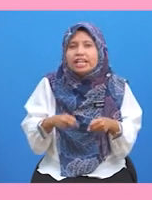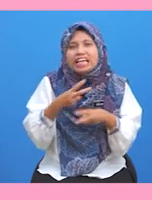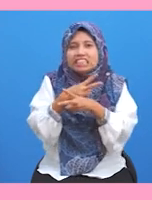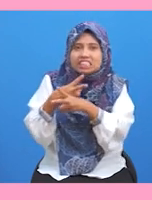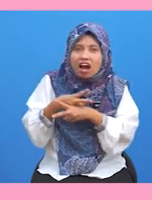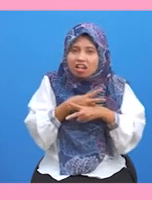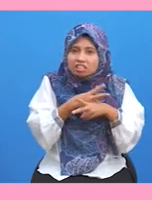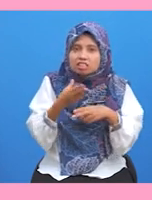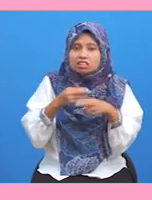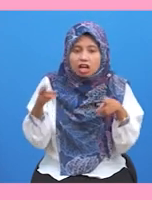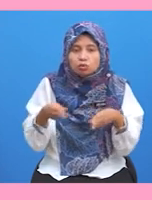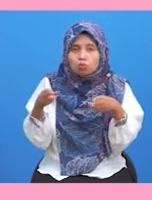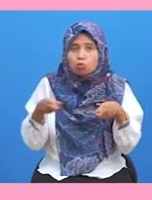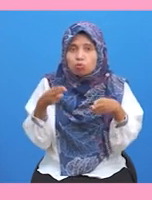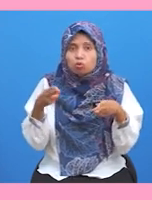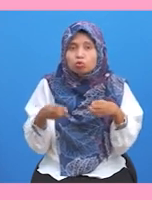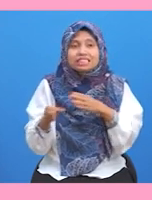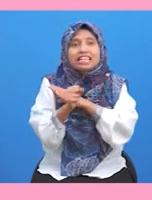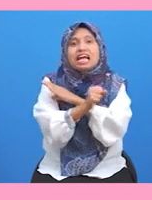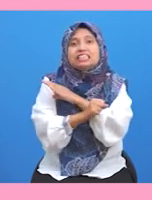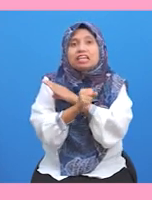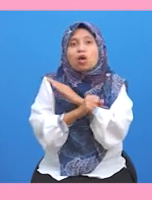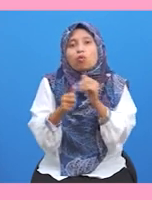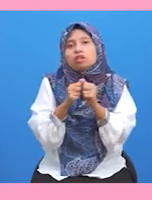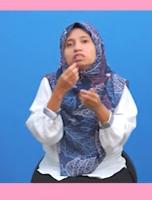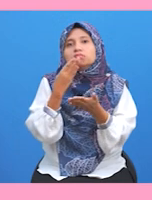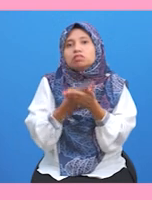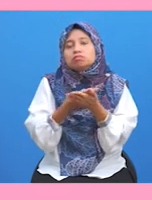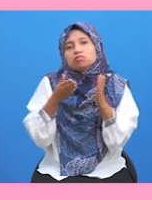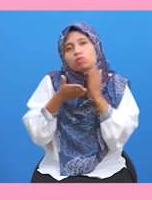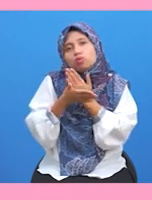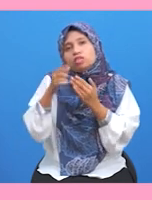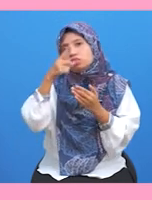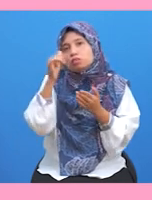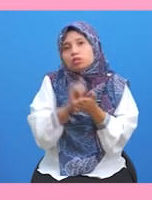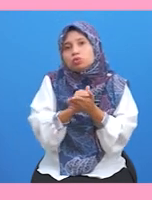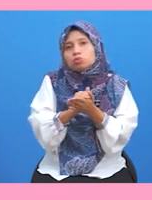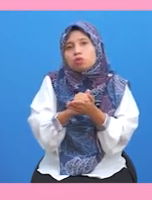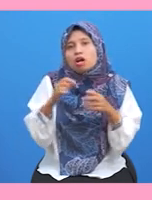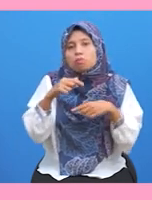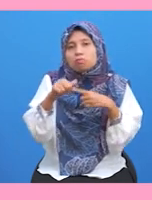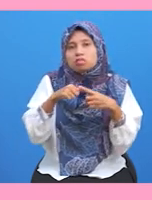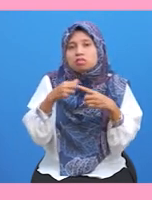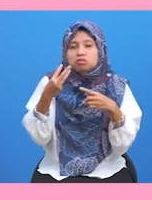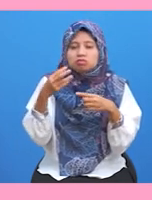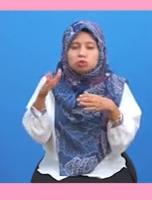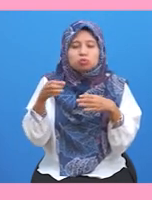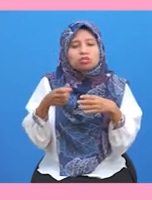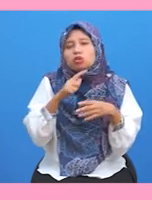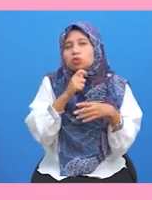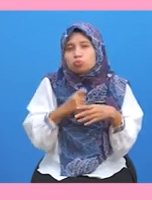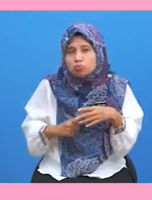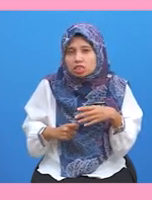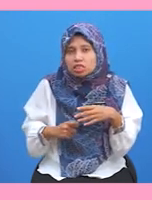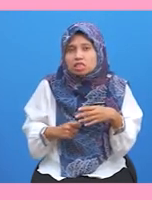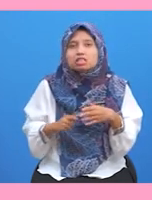dan menguruskan Sarawak dengan baik. Oleh sebab itu, apabila beliau sudah semakin tua, beliau